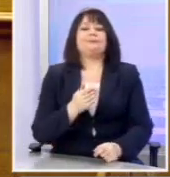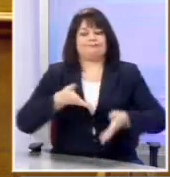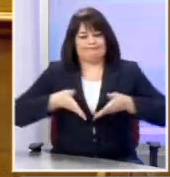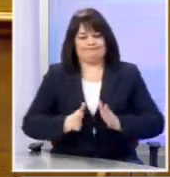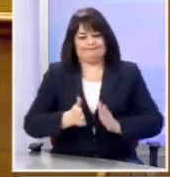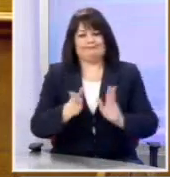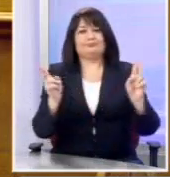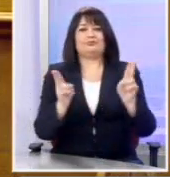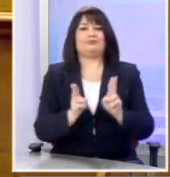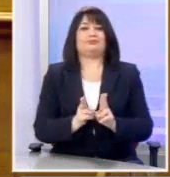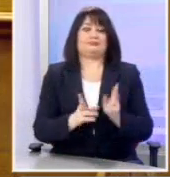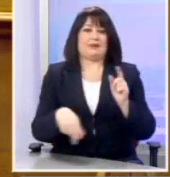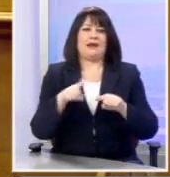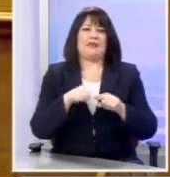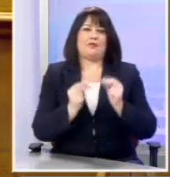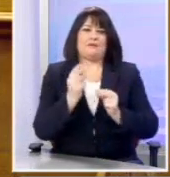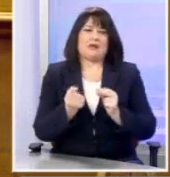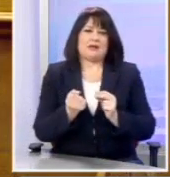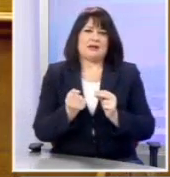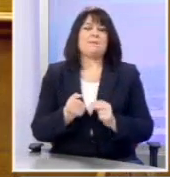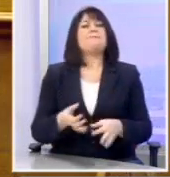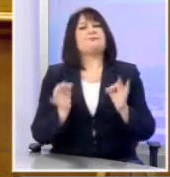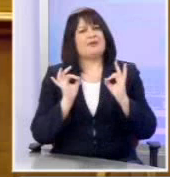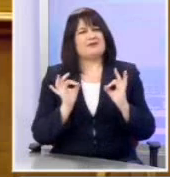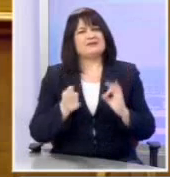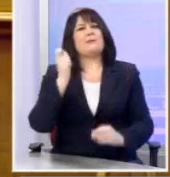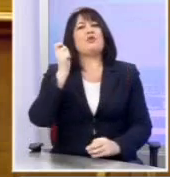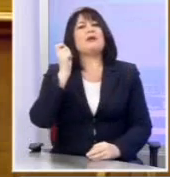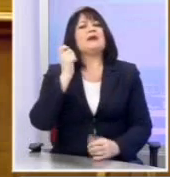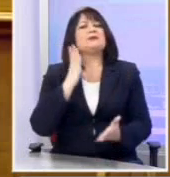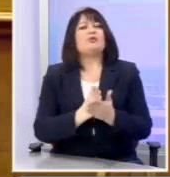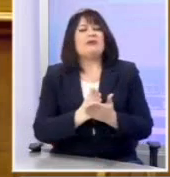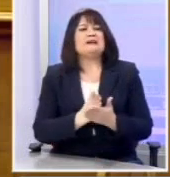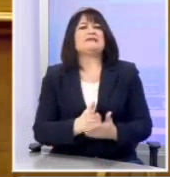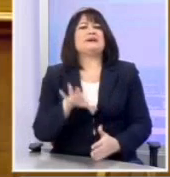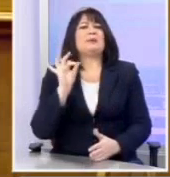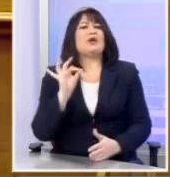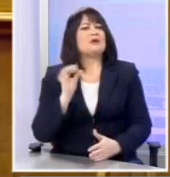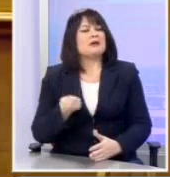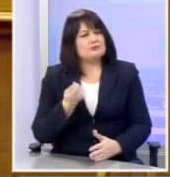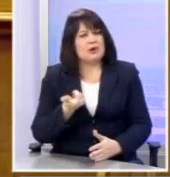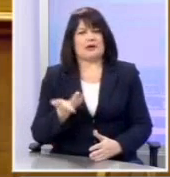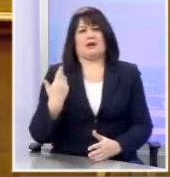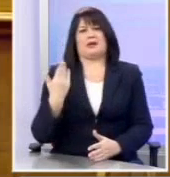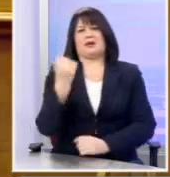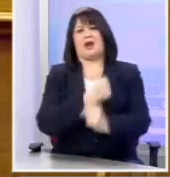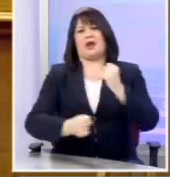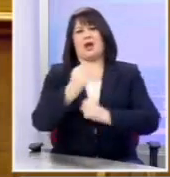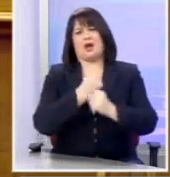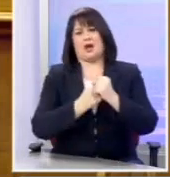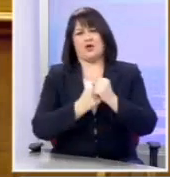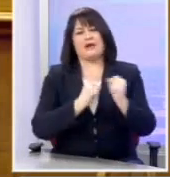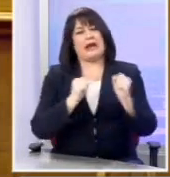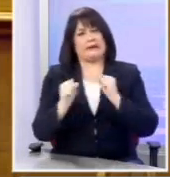της χώρας μας και φυσικά με τις πολιτικές επιλογές που έγιναν τα τελευταία χρόνια, τα χρόνια της